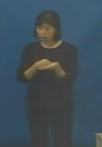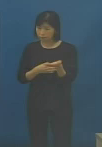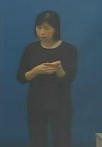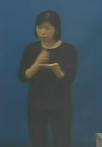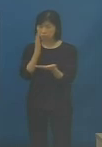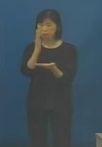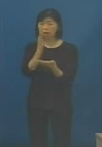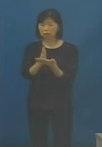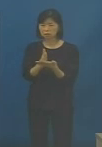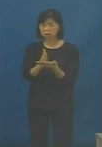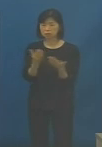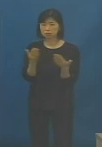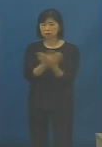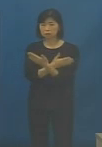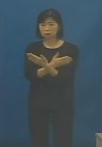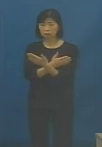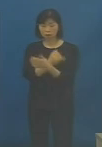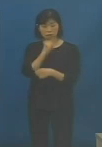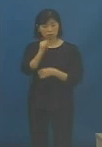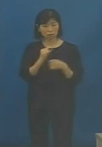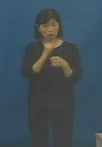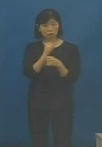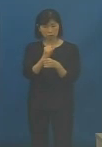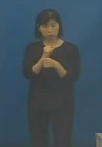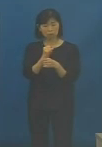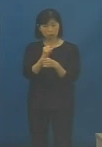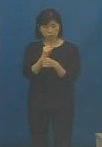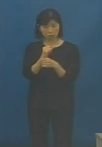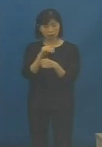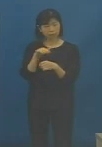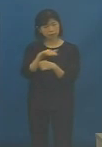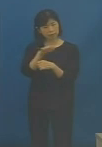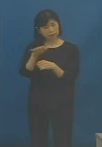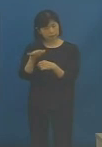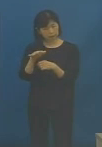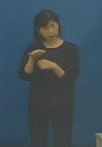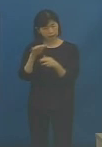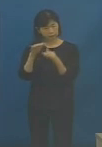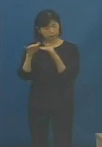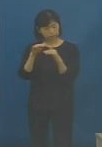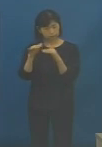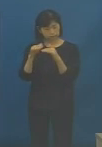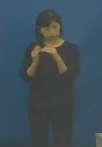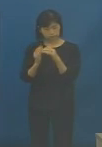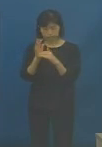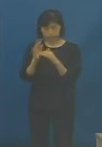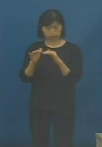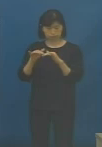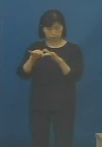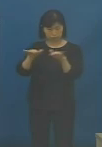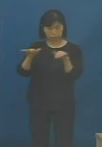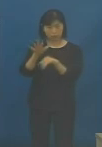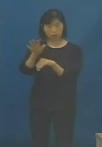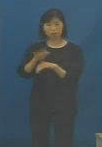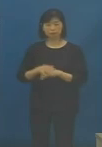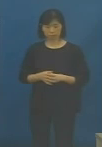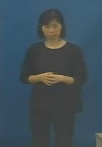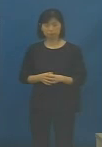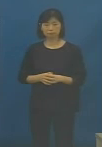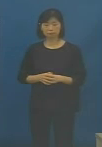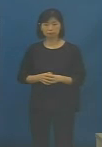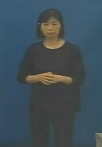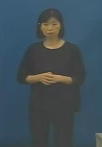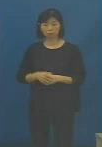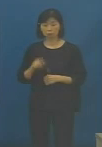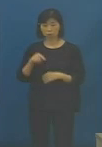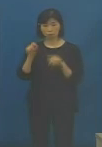ットとかで炎上というか皆さんが話題にしているんですけれども、まず